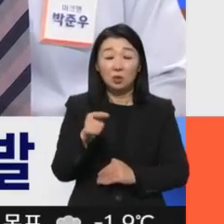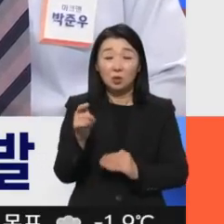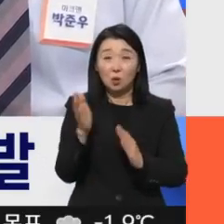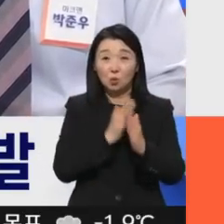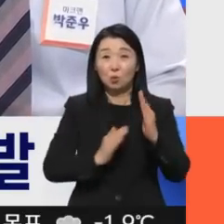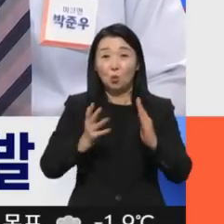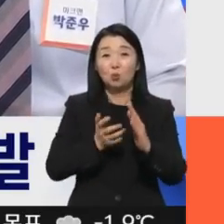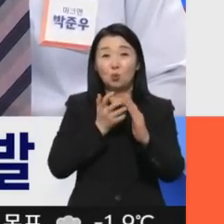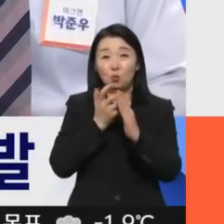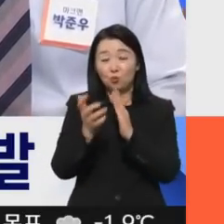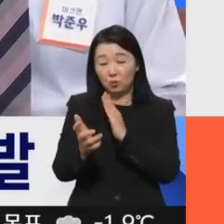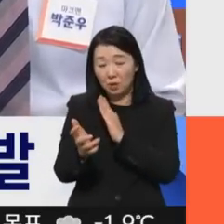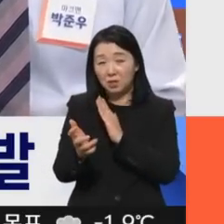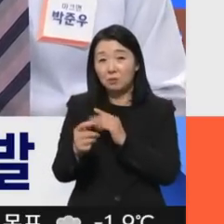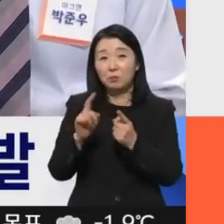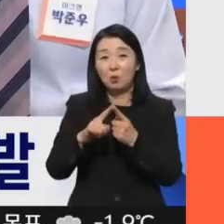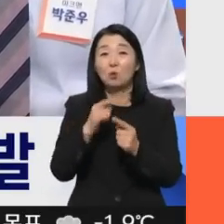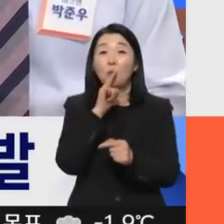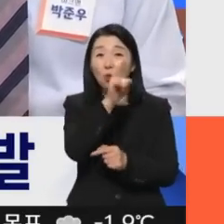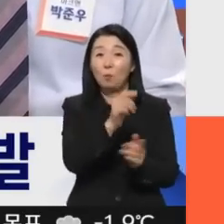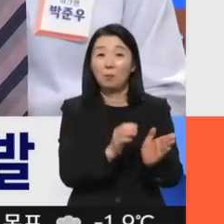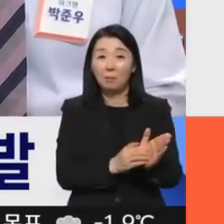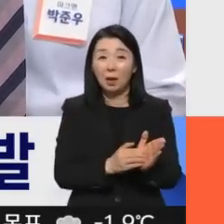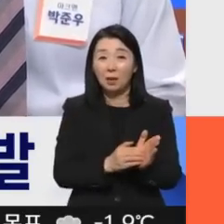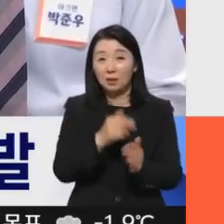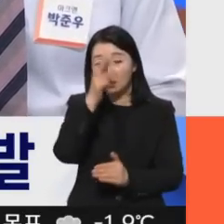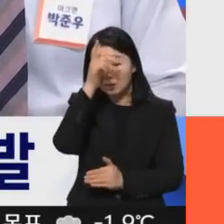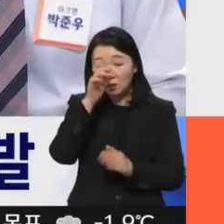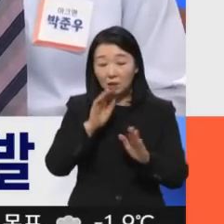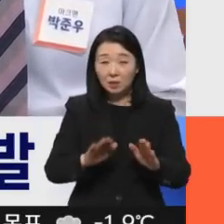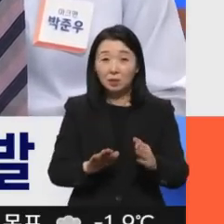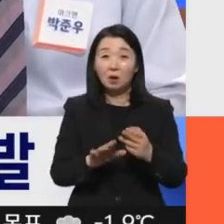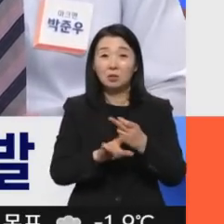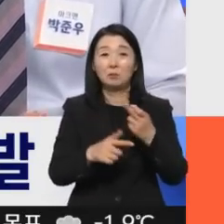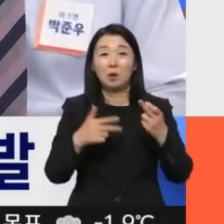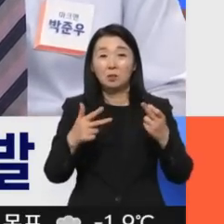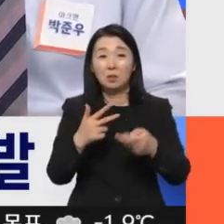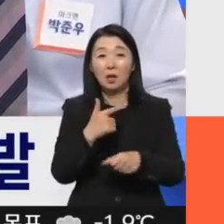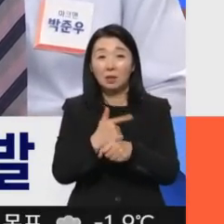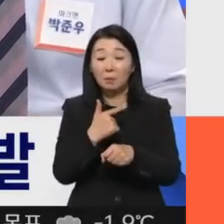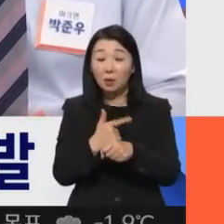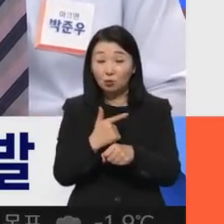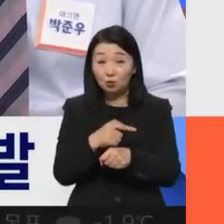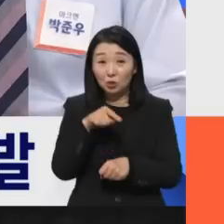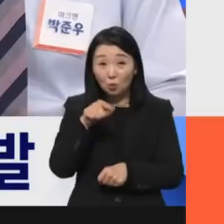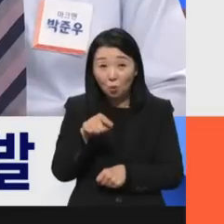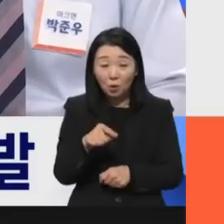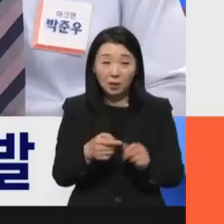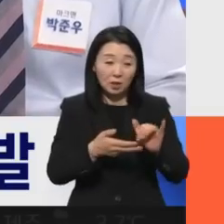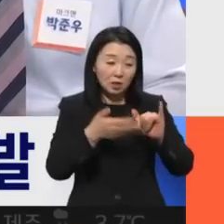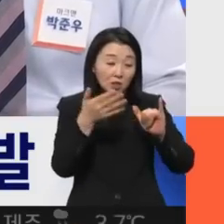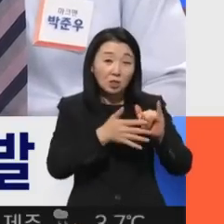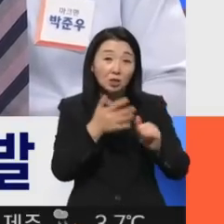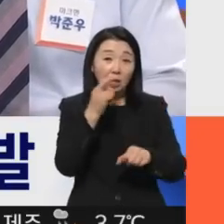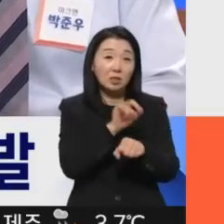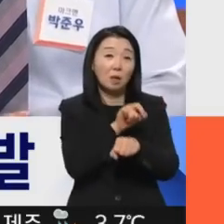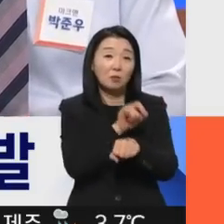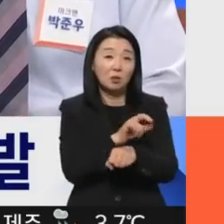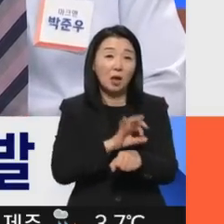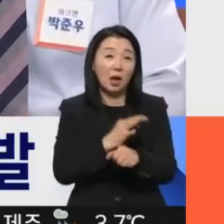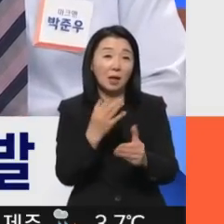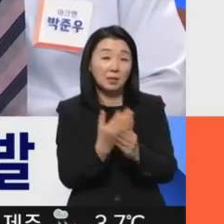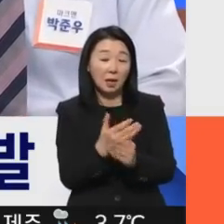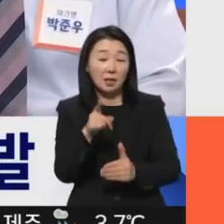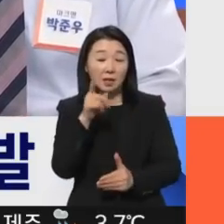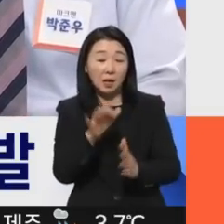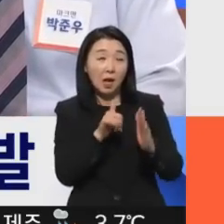공동주거 침입 등 혐의로 고발했습니다. 경찰은 이달 7일 경기 남양주시 별내동에 있는 더탐사 사무실과 안양시의 강